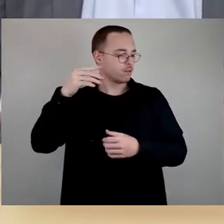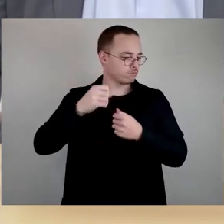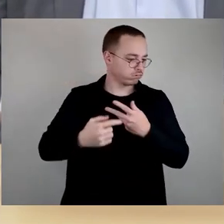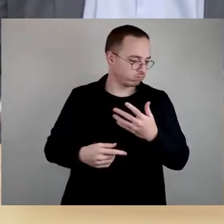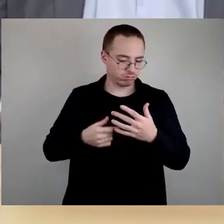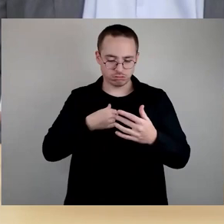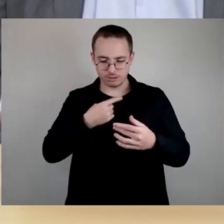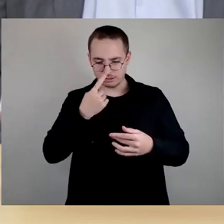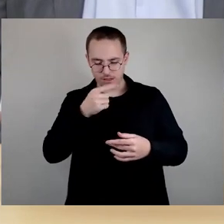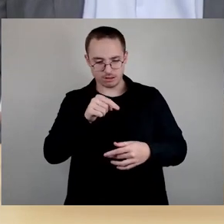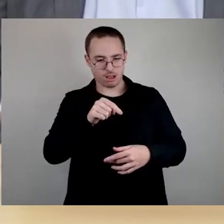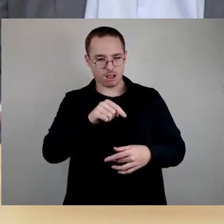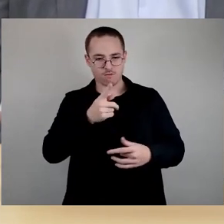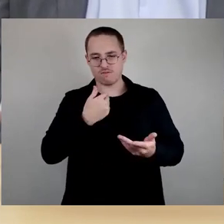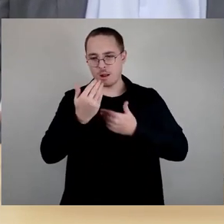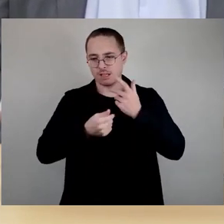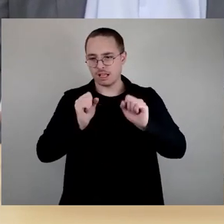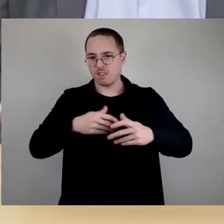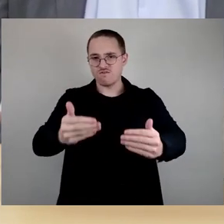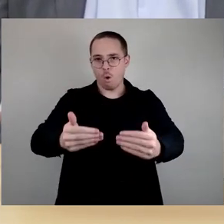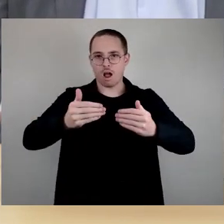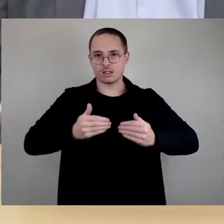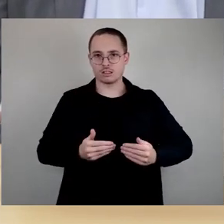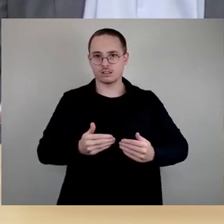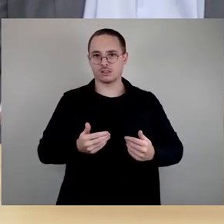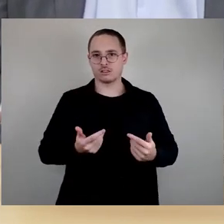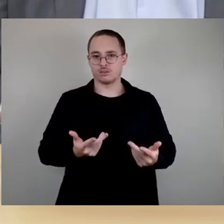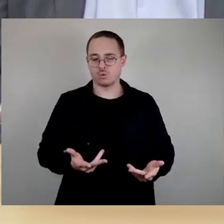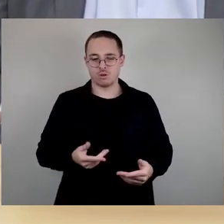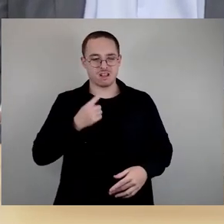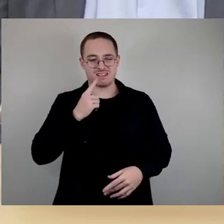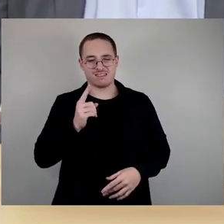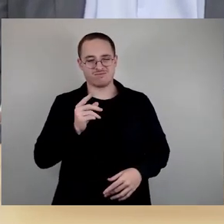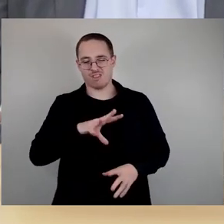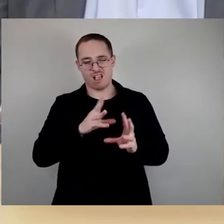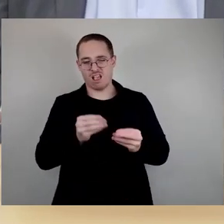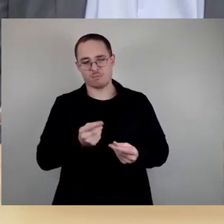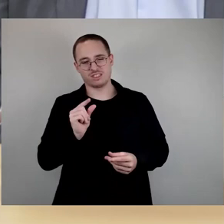vielleicht vorziehen kann, dass man noch einen auf die Habenseite. Aber es ist alles jetzt ein bisschen schwierig.